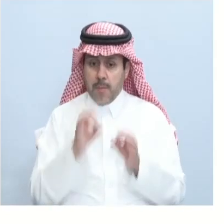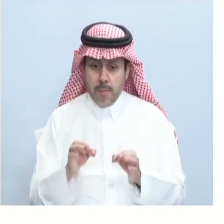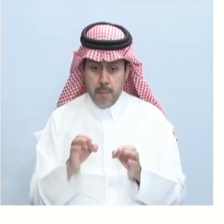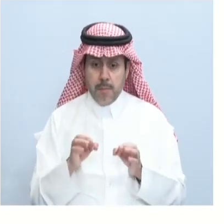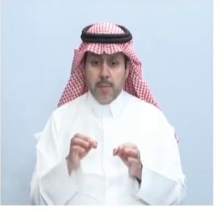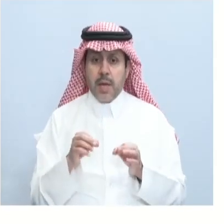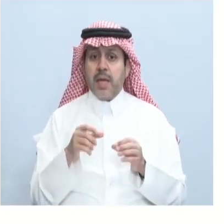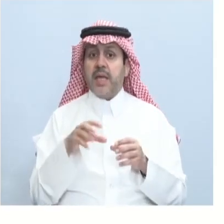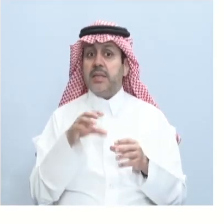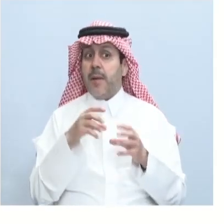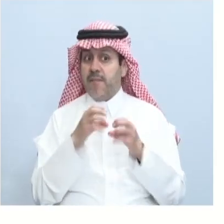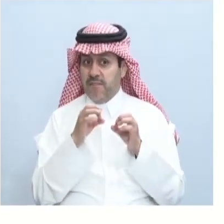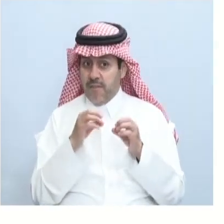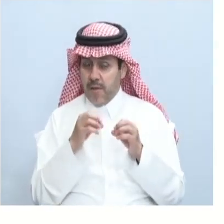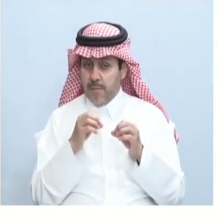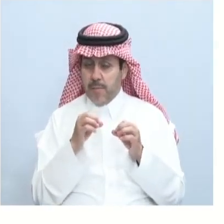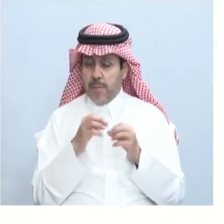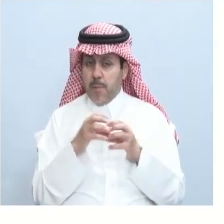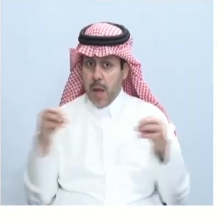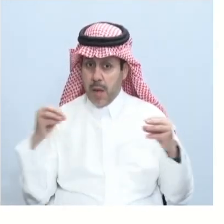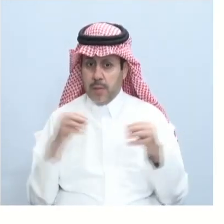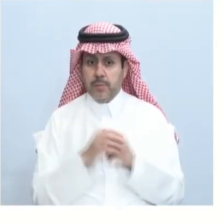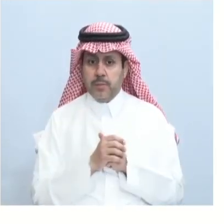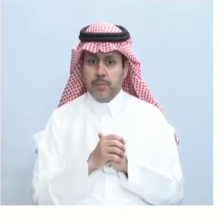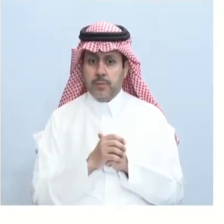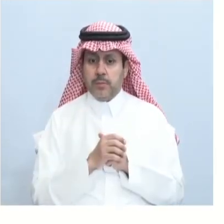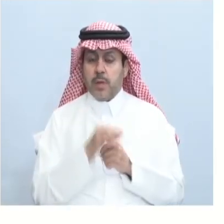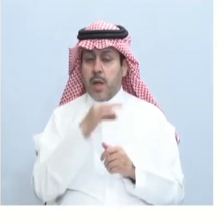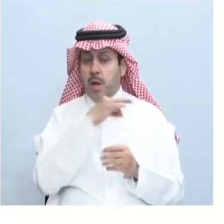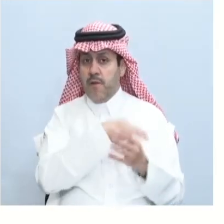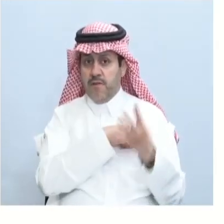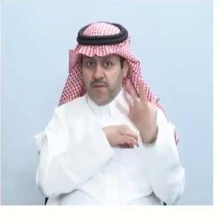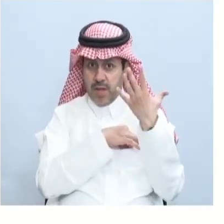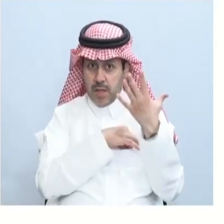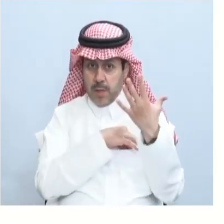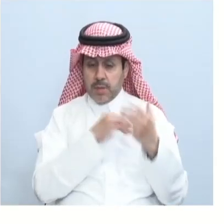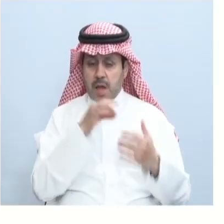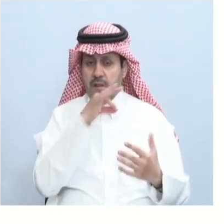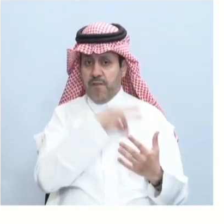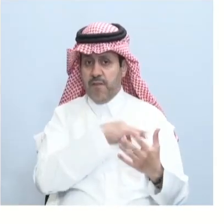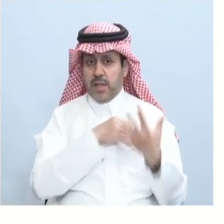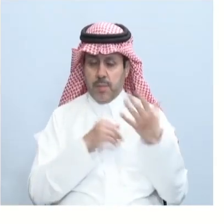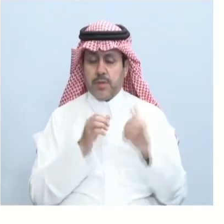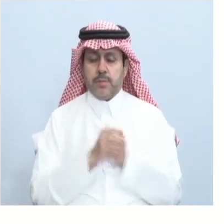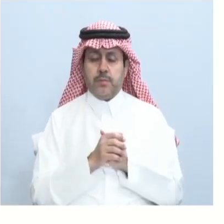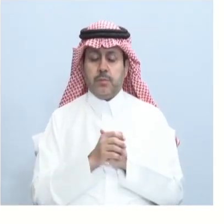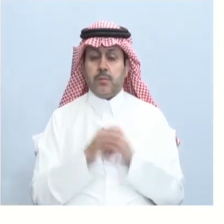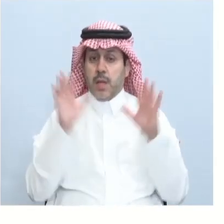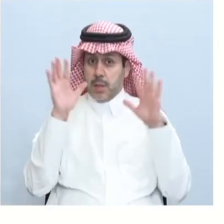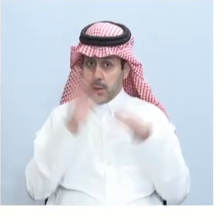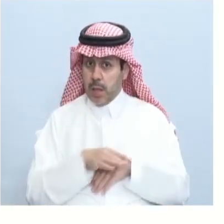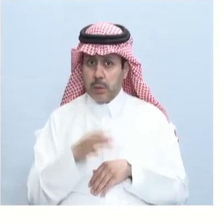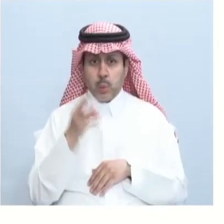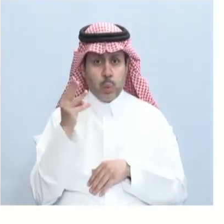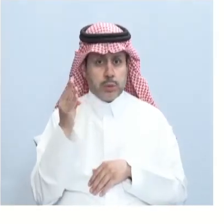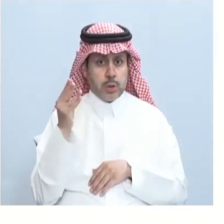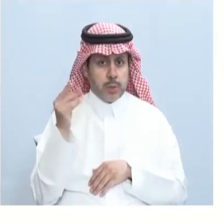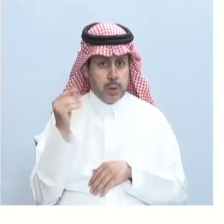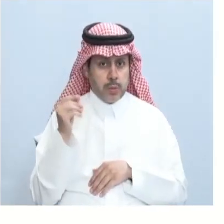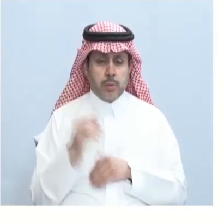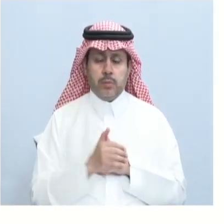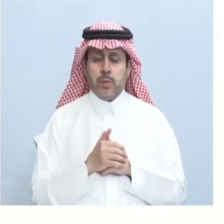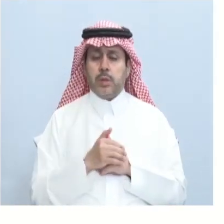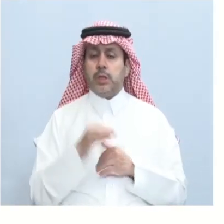من من الايات الفائده الخامسه الصلاه والتسبيح هو